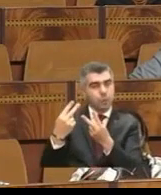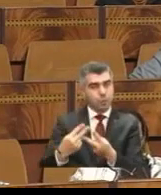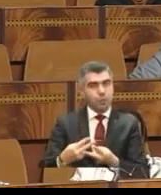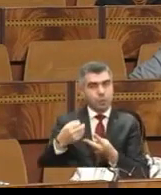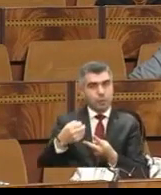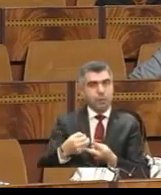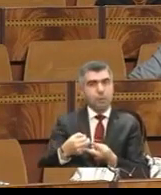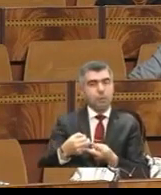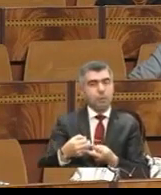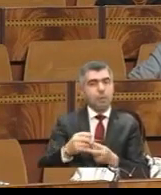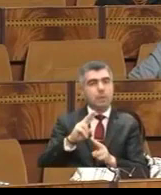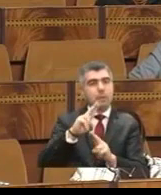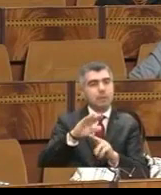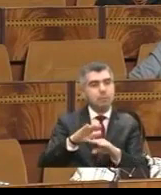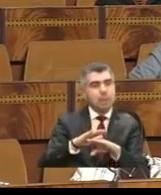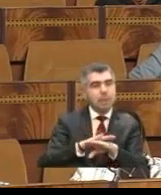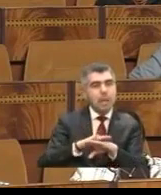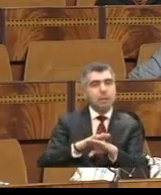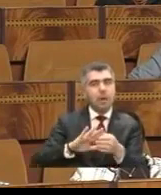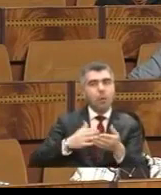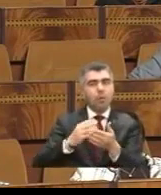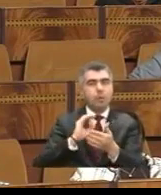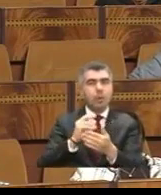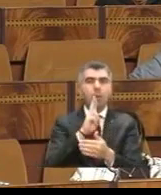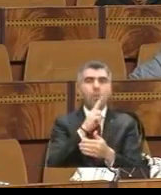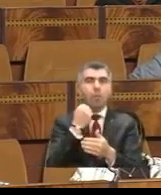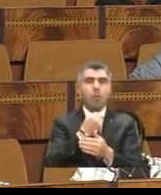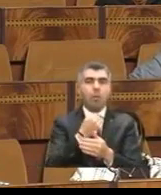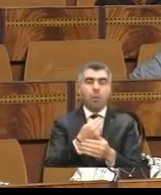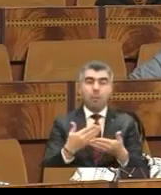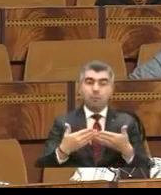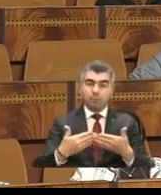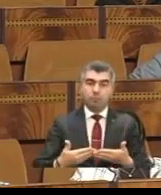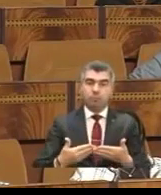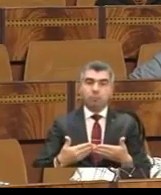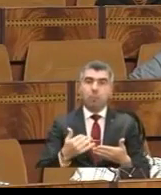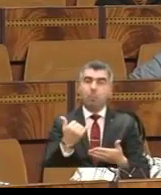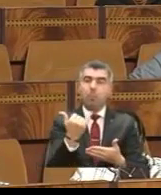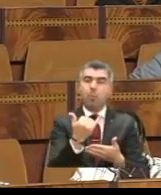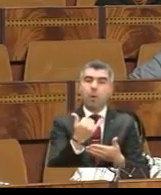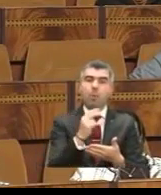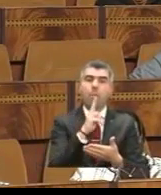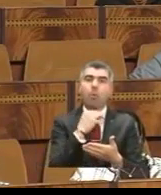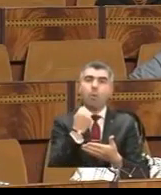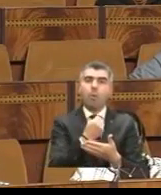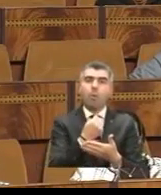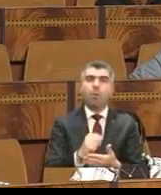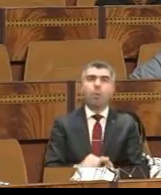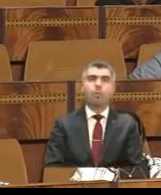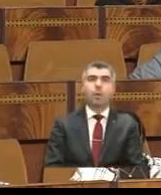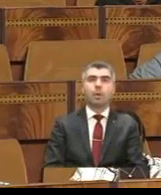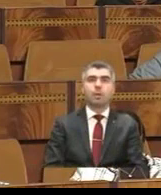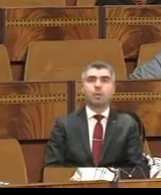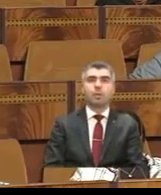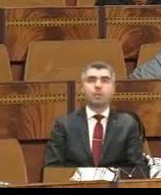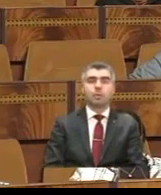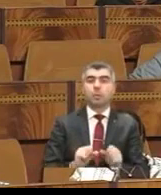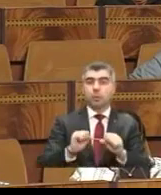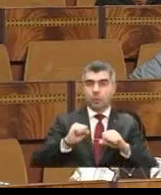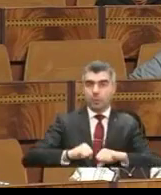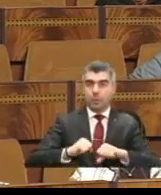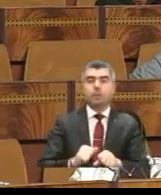التشريعية ليقدم سياسته القطاعية. نريد حكومة سيد الرئيس، نريد